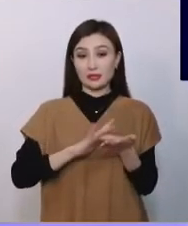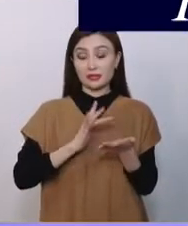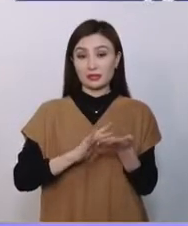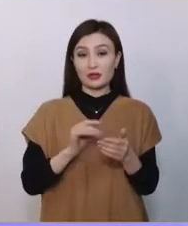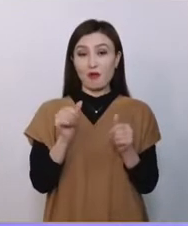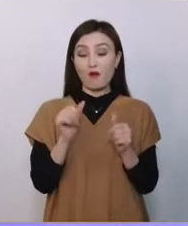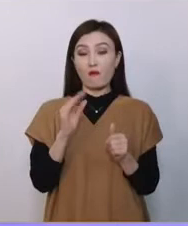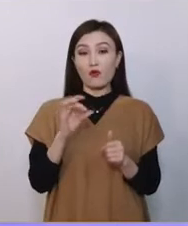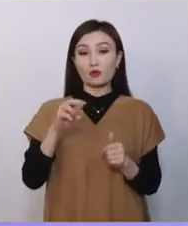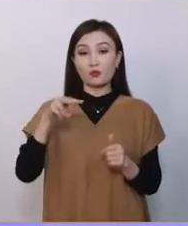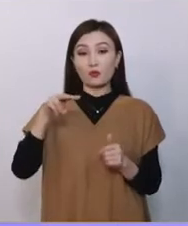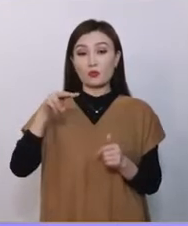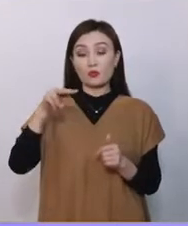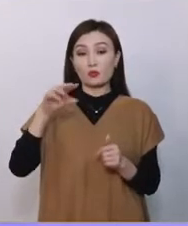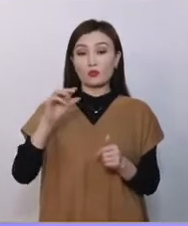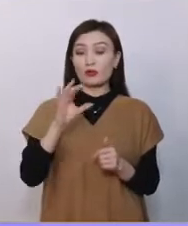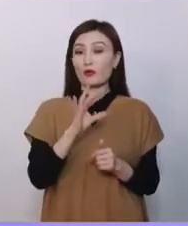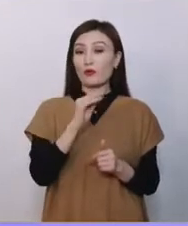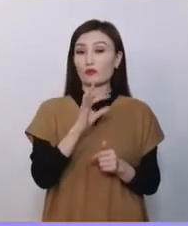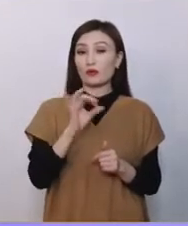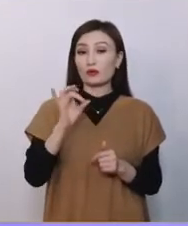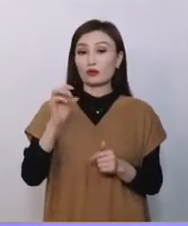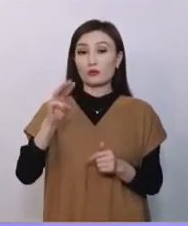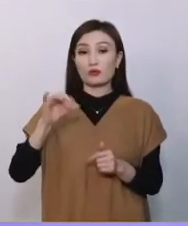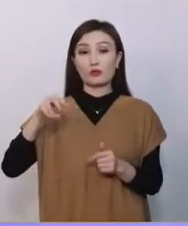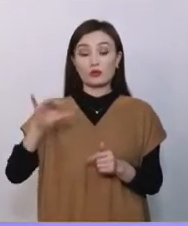формулу нахождения периметра когда квадрата